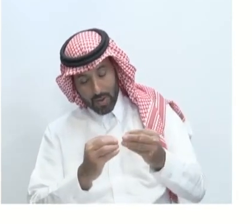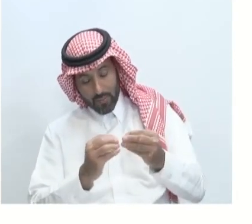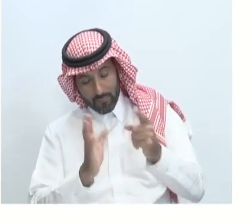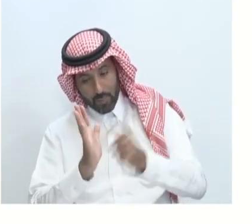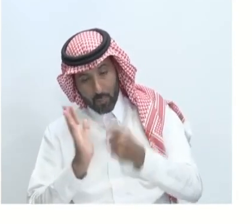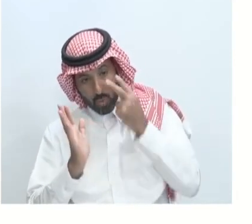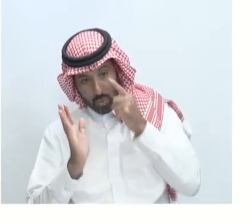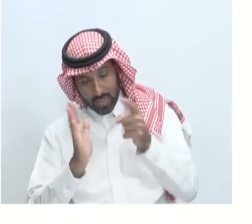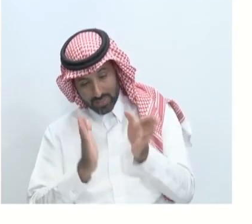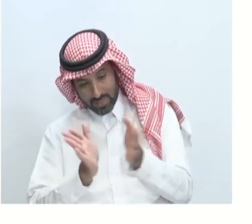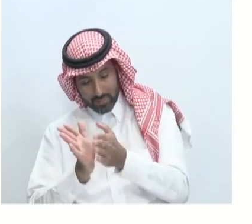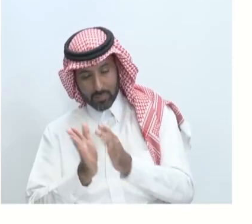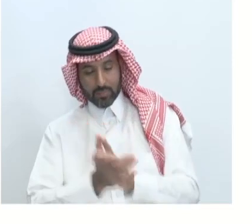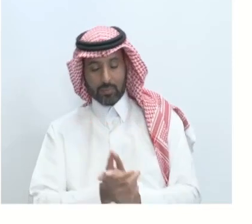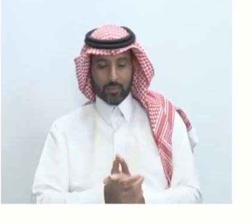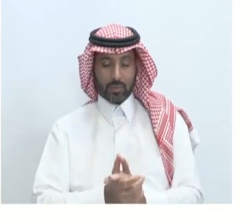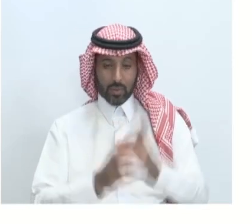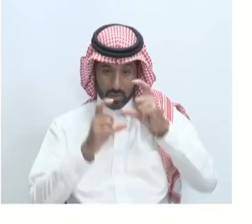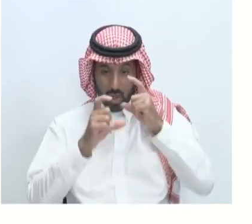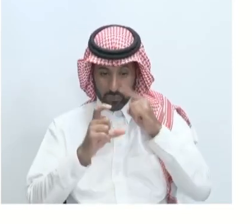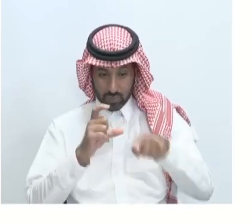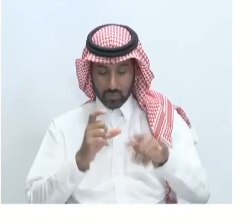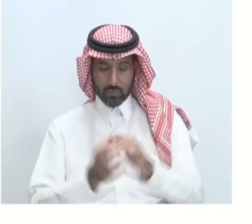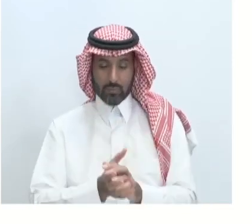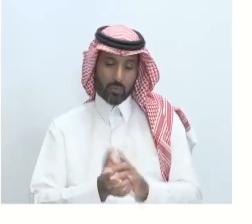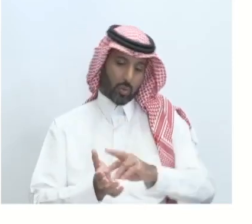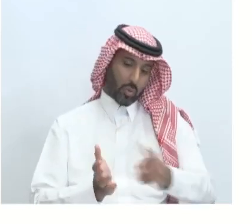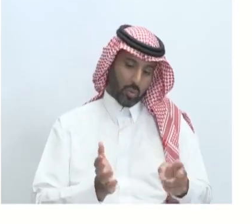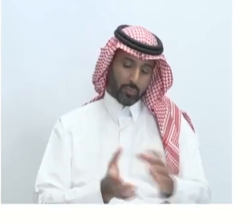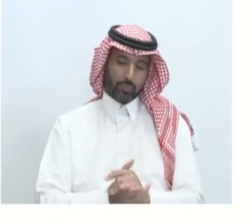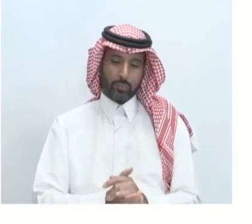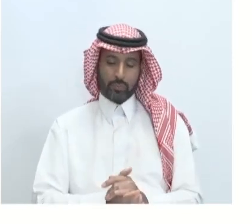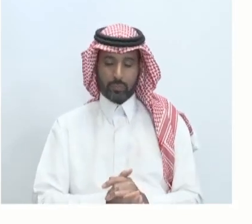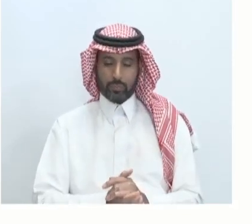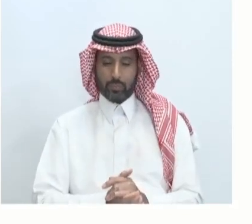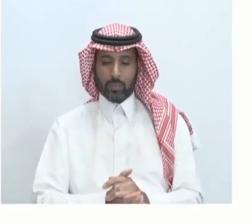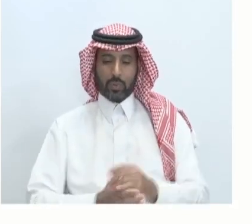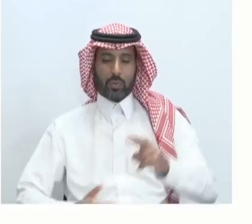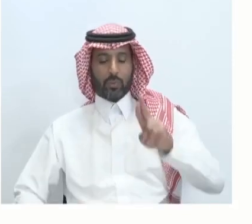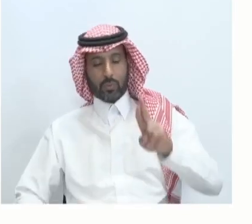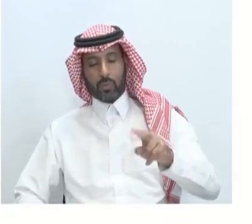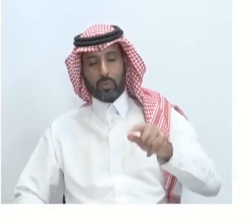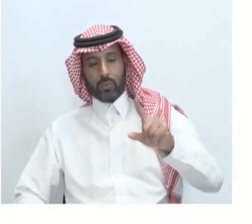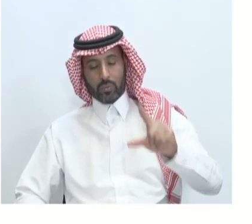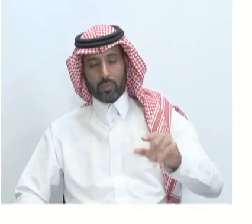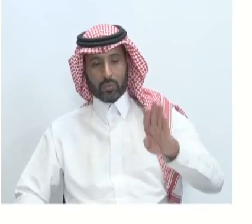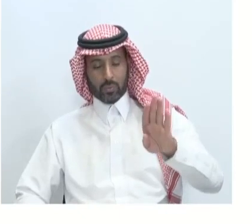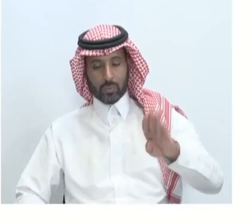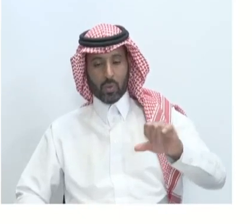بؤره جانبي وهناك نوع يسمى ايضا تلسكوب كاسجرين